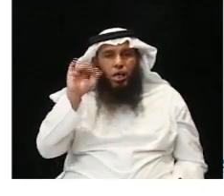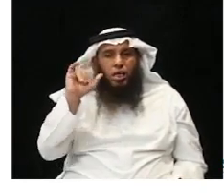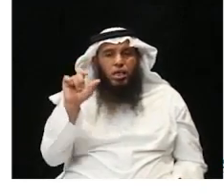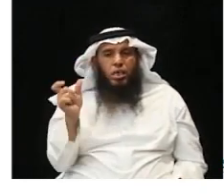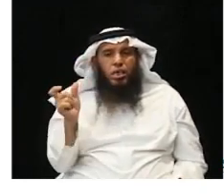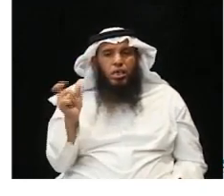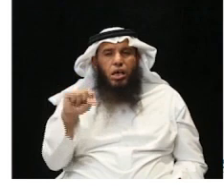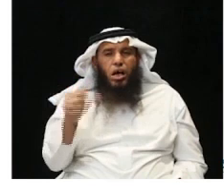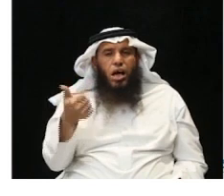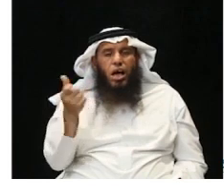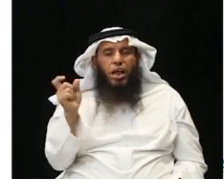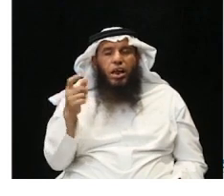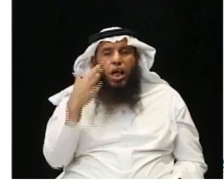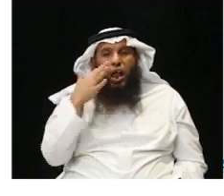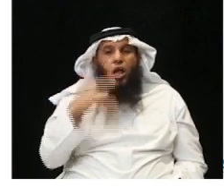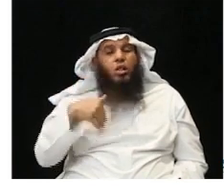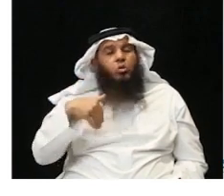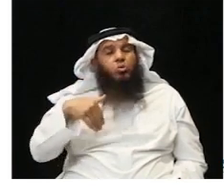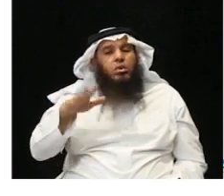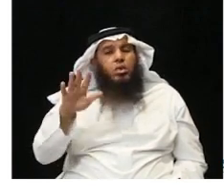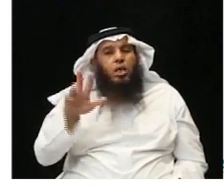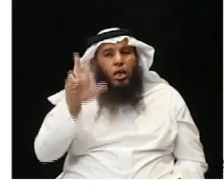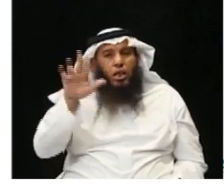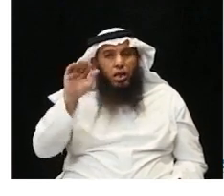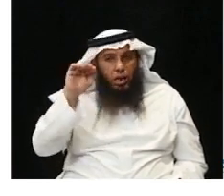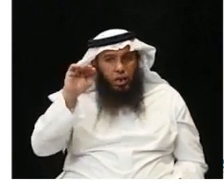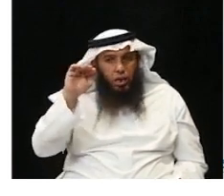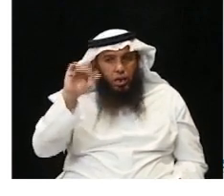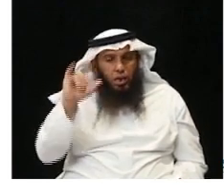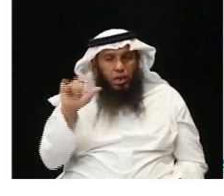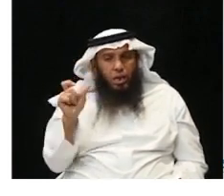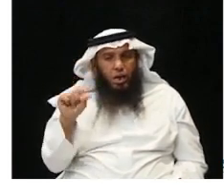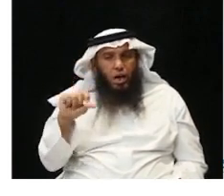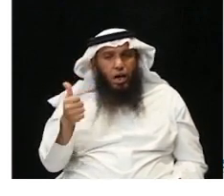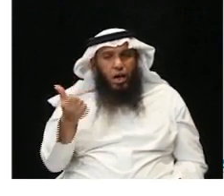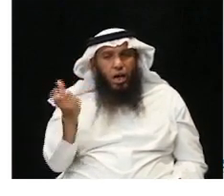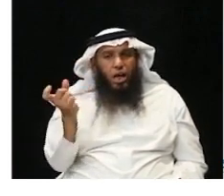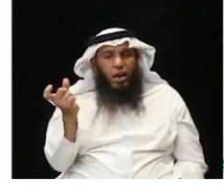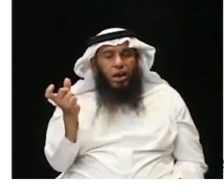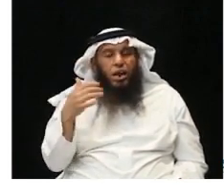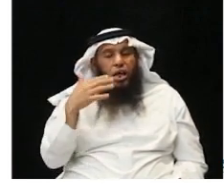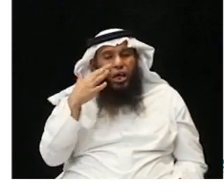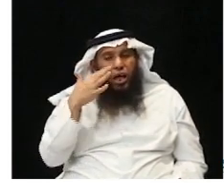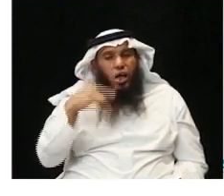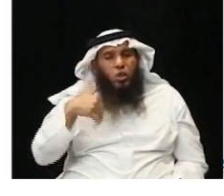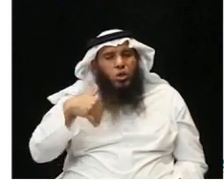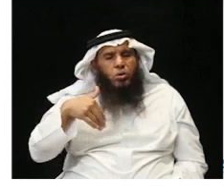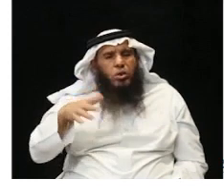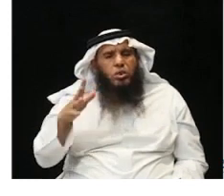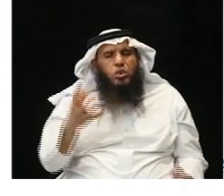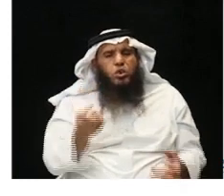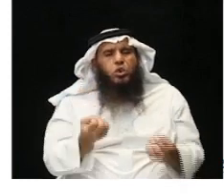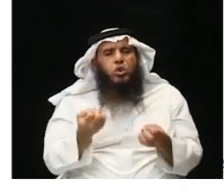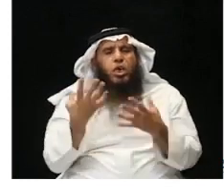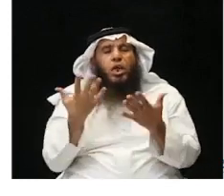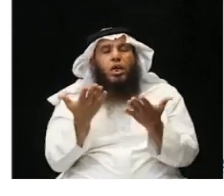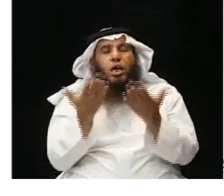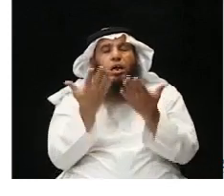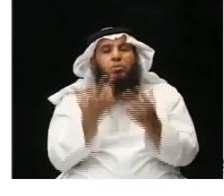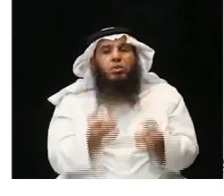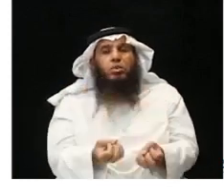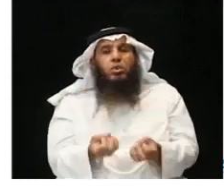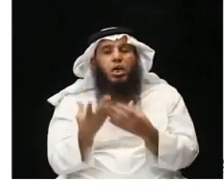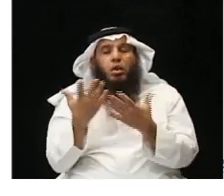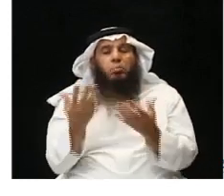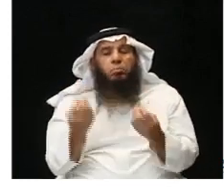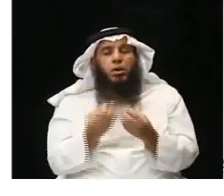الدائمة التي لا تزول، ويقصد بذلك هي حياة الآخرة، حياة الجنة، نسأل الله سبحانه وتعالى أن نكون منهم. ثم